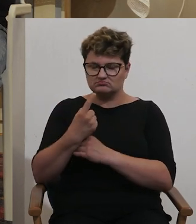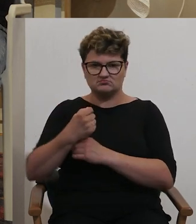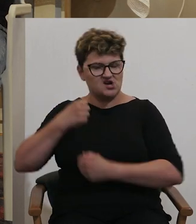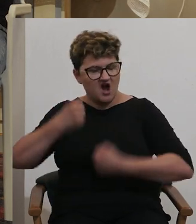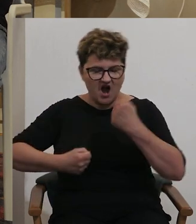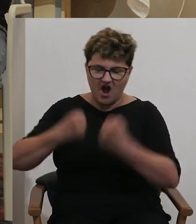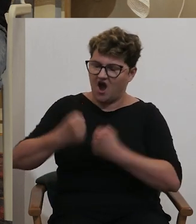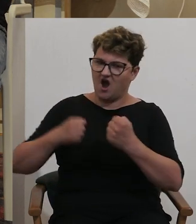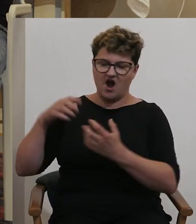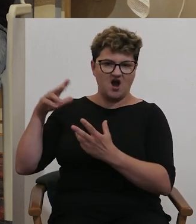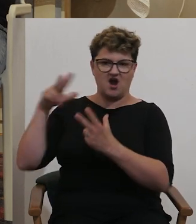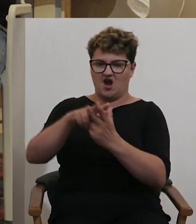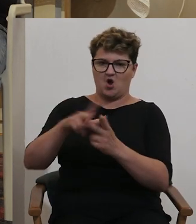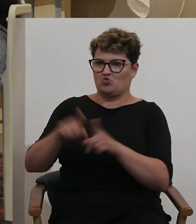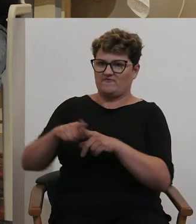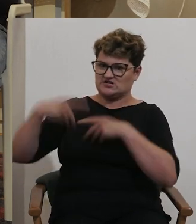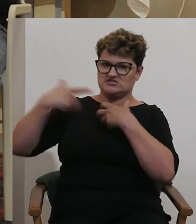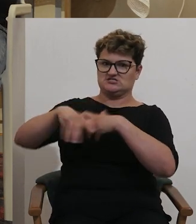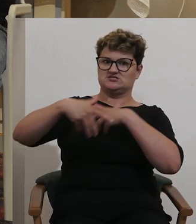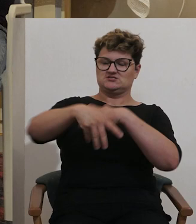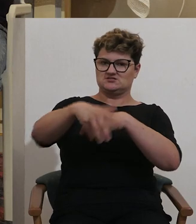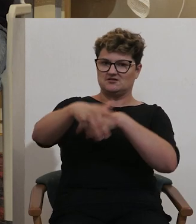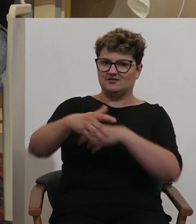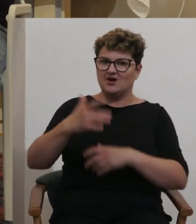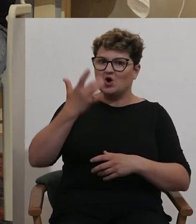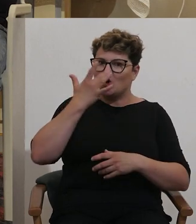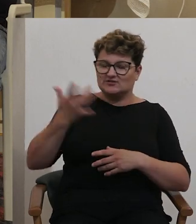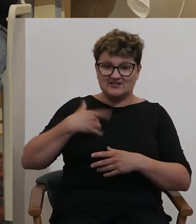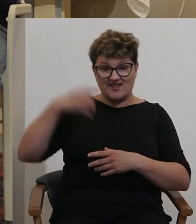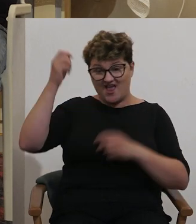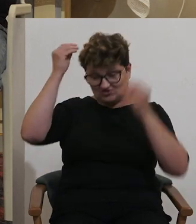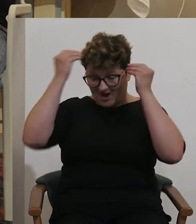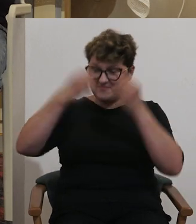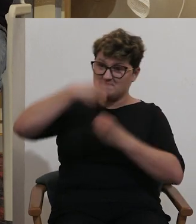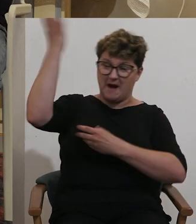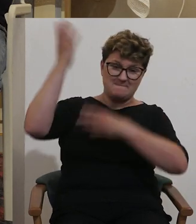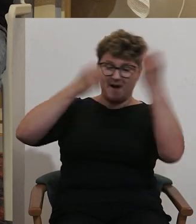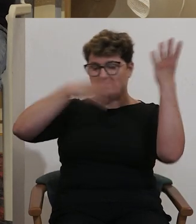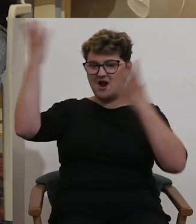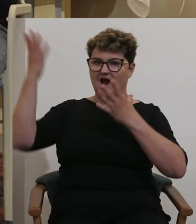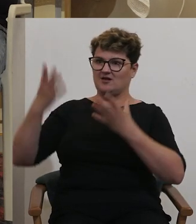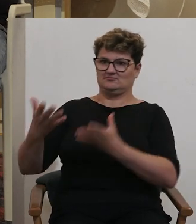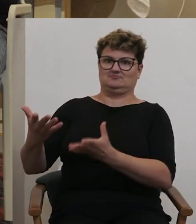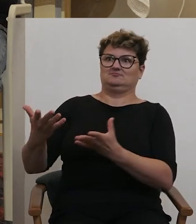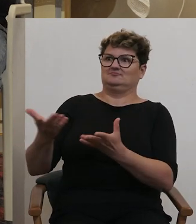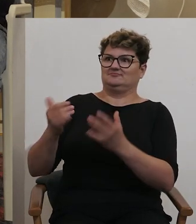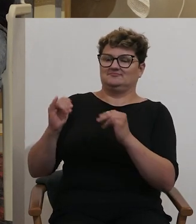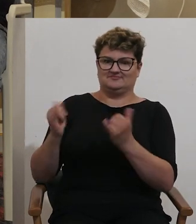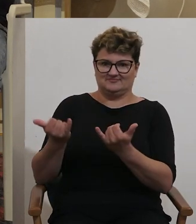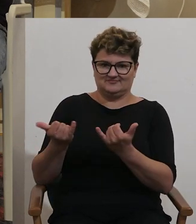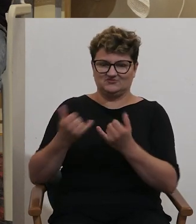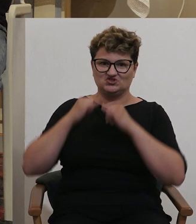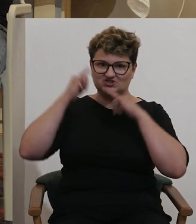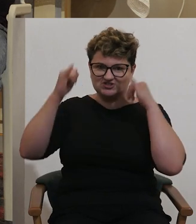biegnących do ataku jak na defiladzie. I ci Rosjanie zaczęli rzucać czapki w górę i krzyczeć: Moriaki idą.